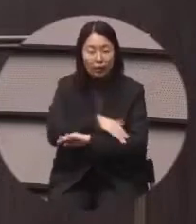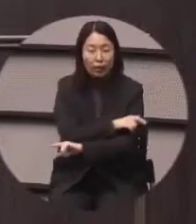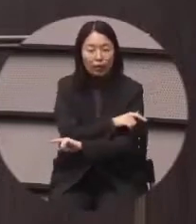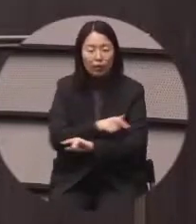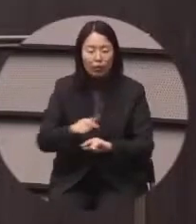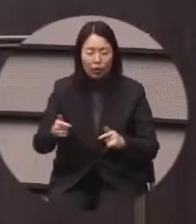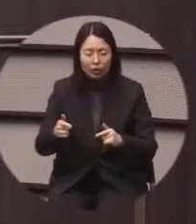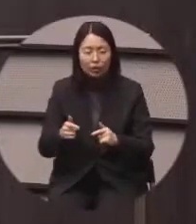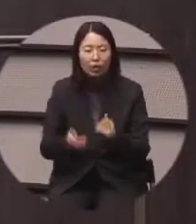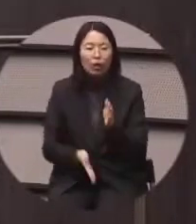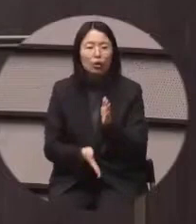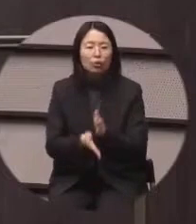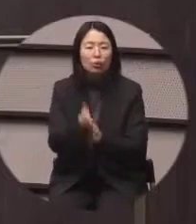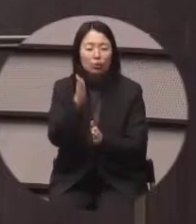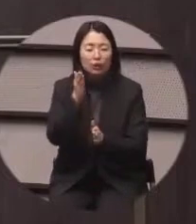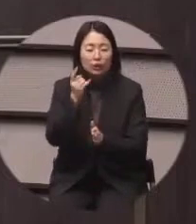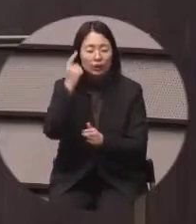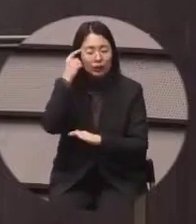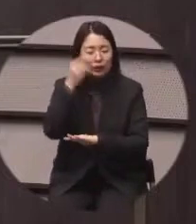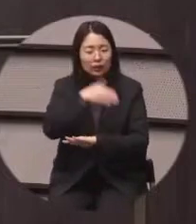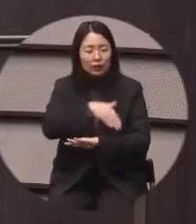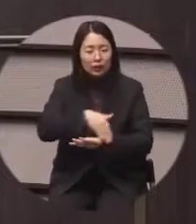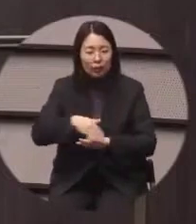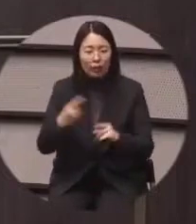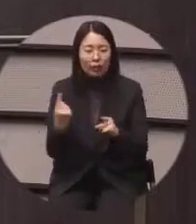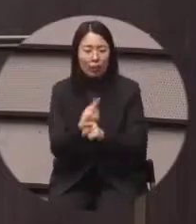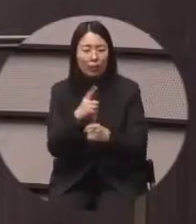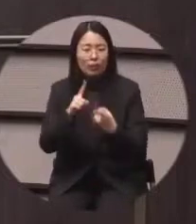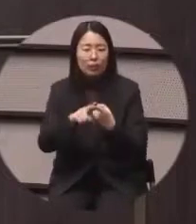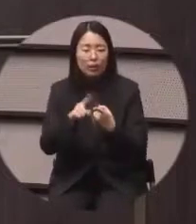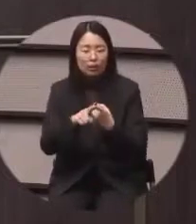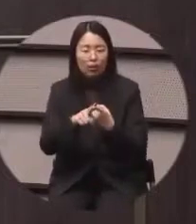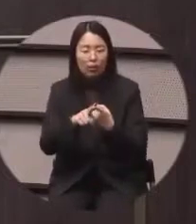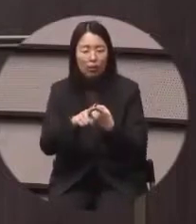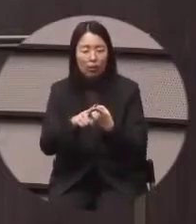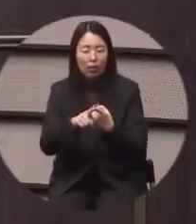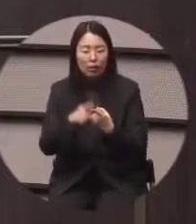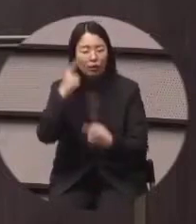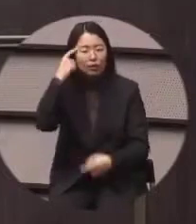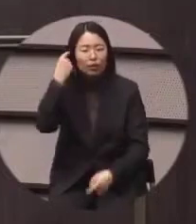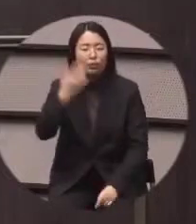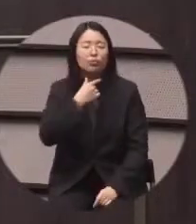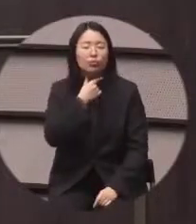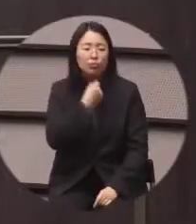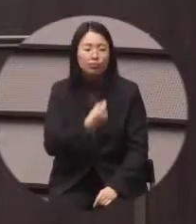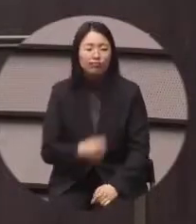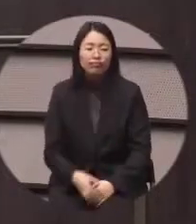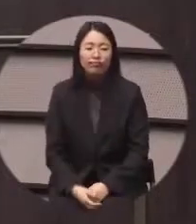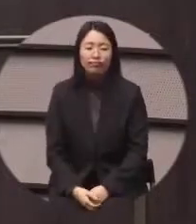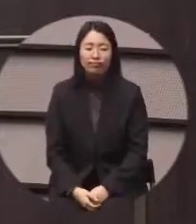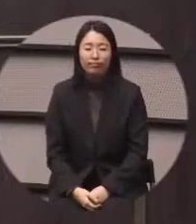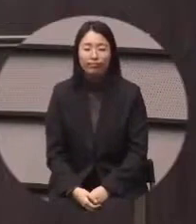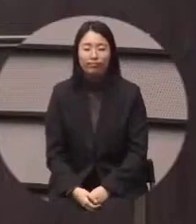및 하수처리구역 확대 부진에 따른 대책에 대하여 질문드리고자 합니다.